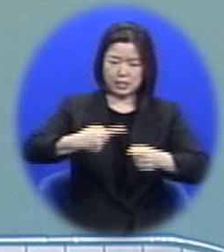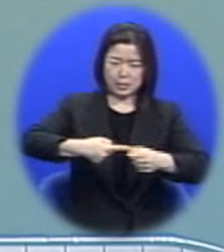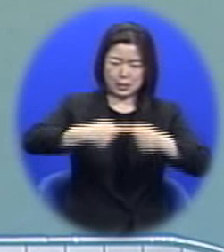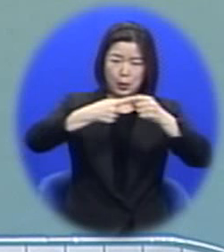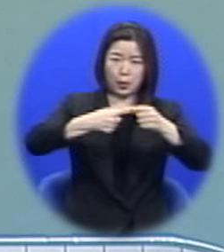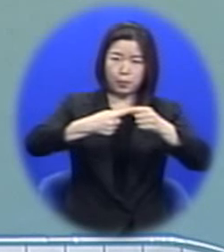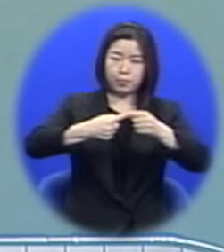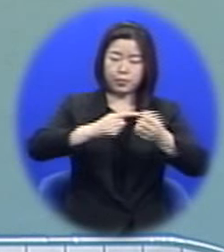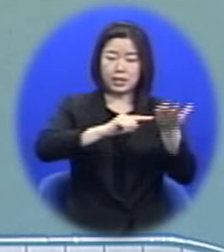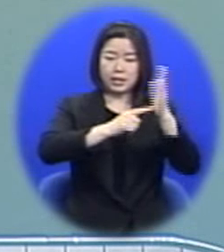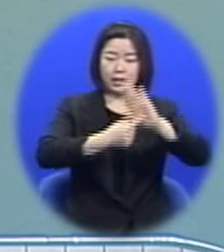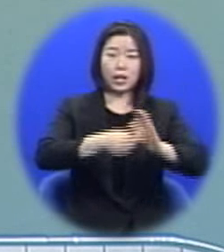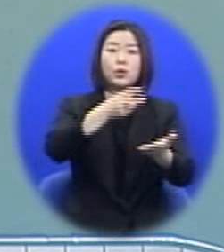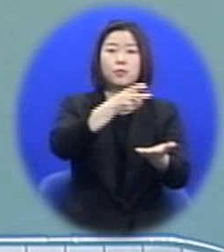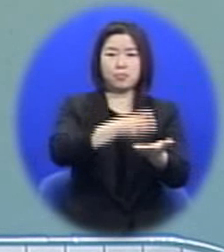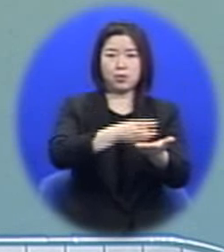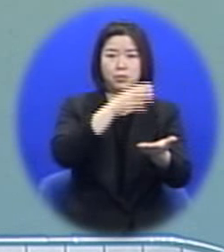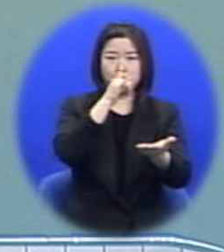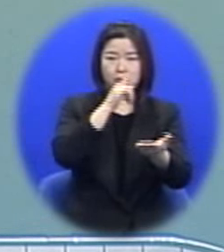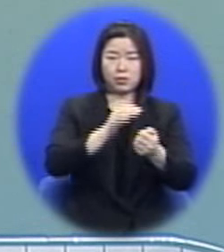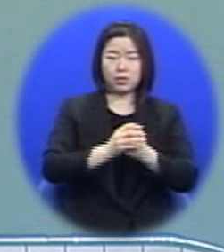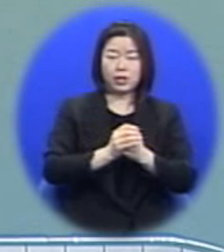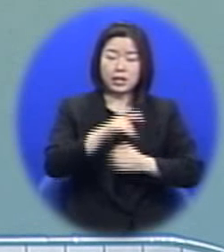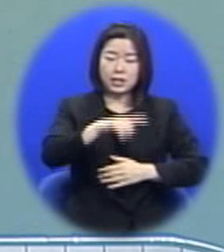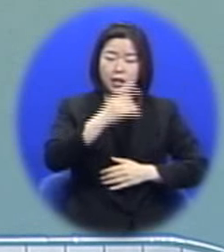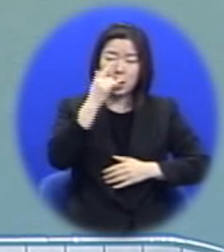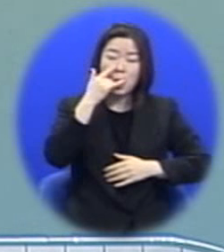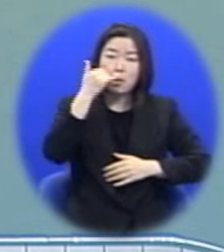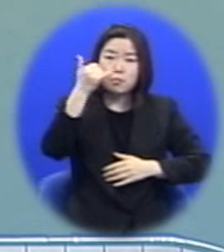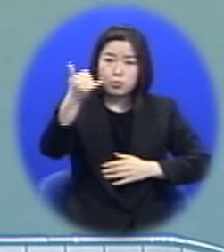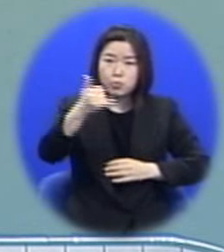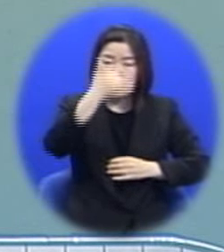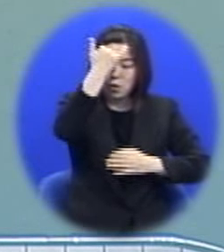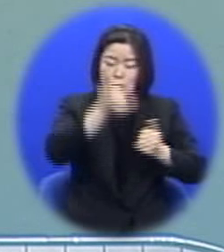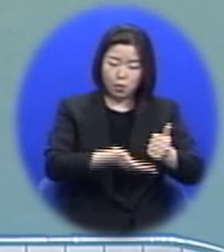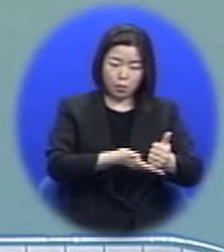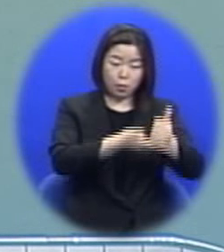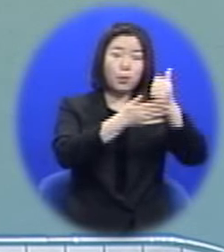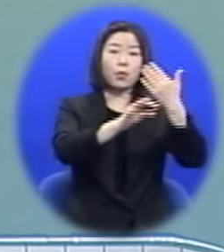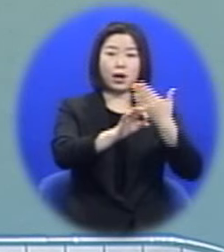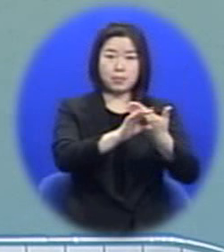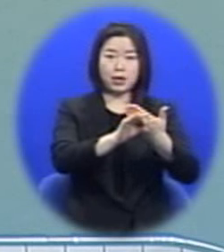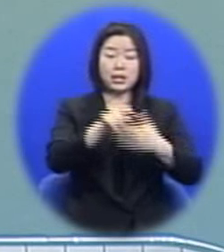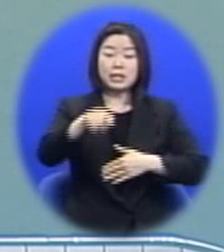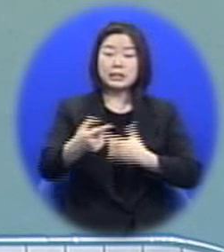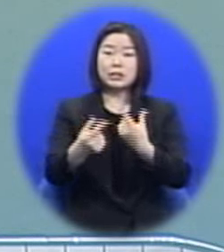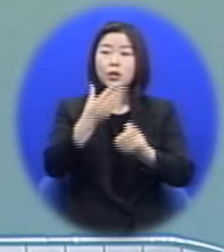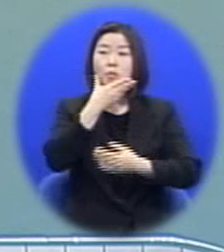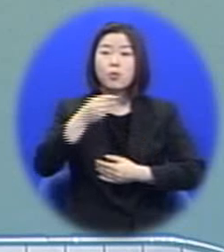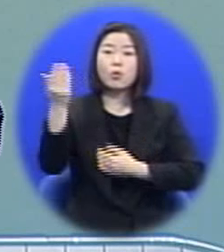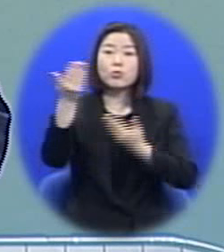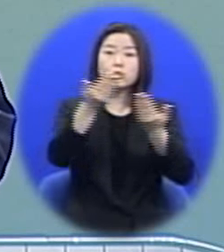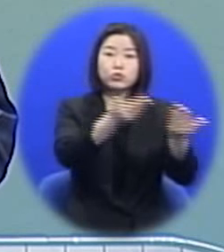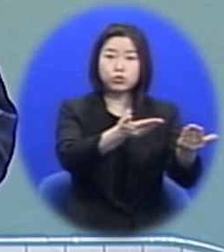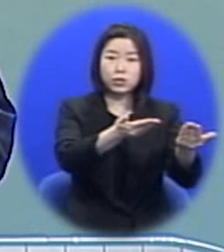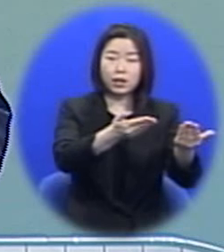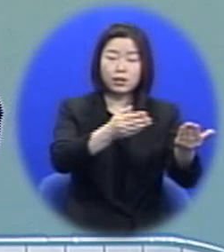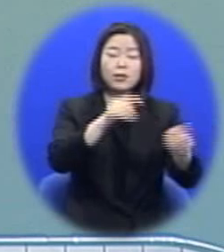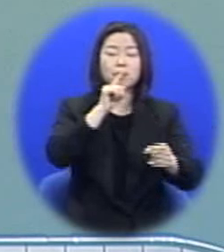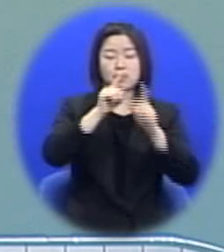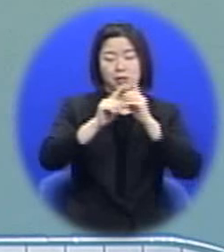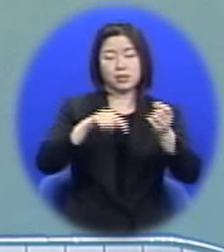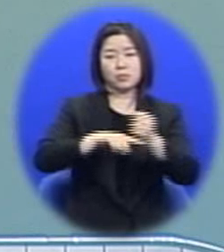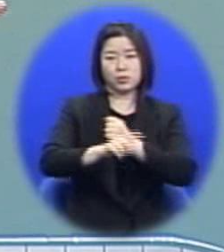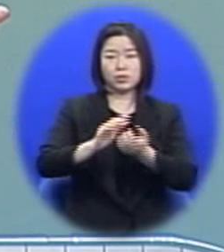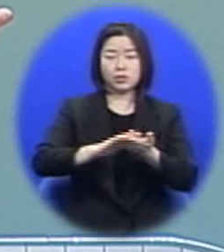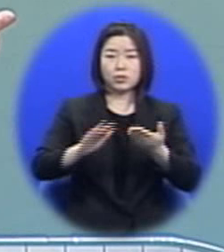계명이라는 뜻입니다. 그것이 부모를 공경하면 그렇게 해주시겠다고 하신 겁니다. 여러분 좀 이상하잖아요?